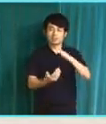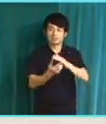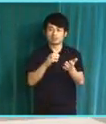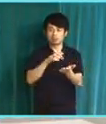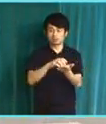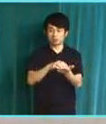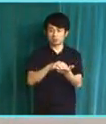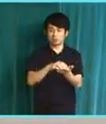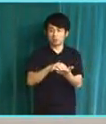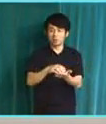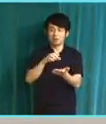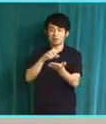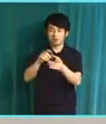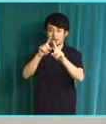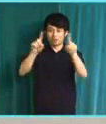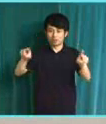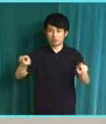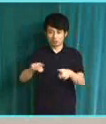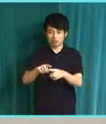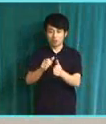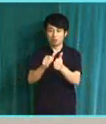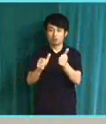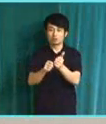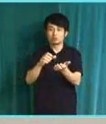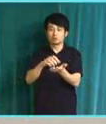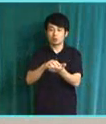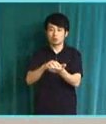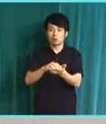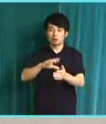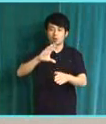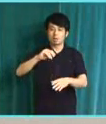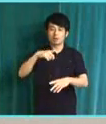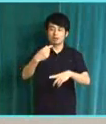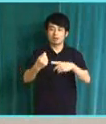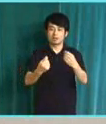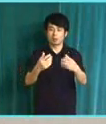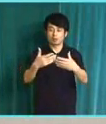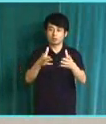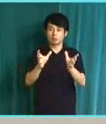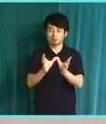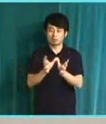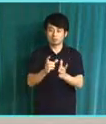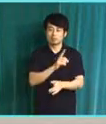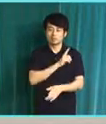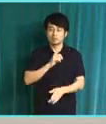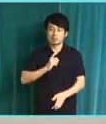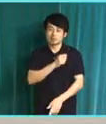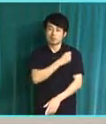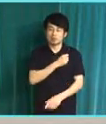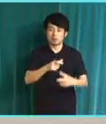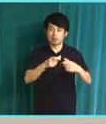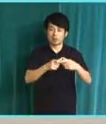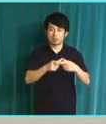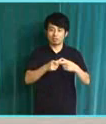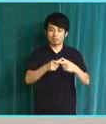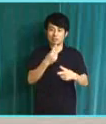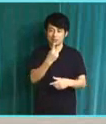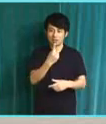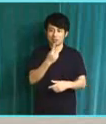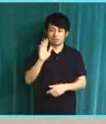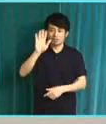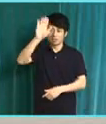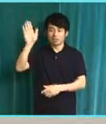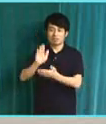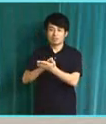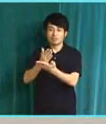1点は賞状と副賞として万葉クラブ日帰り入館券2枚、天泉宿泊券を2枚を差